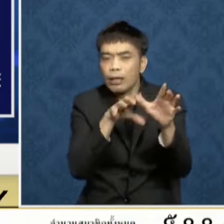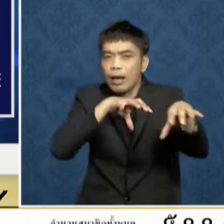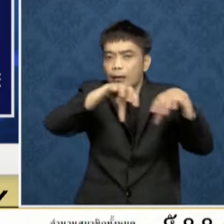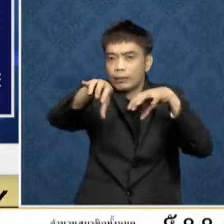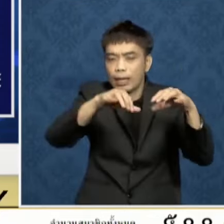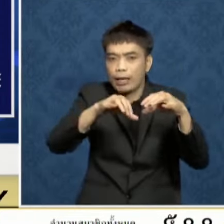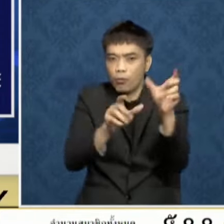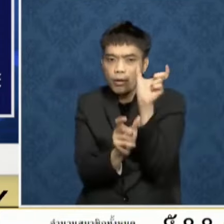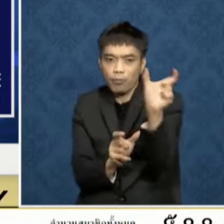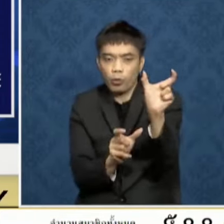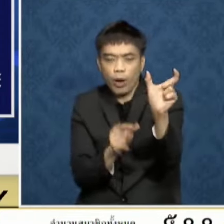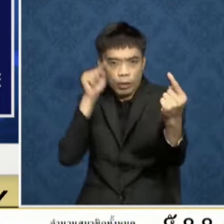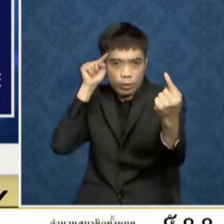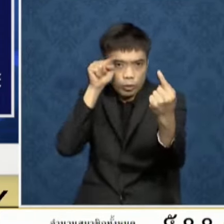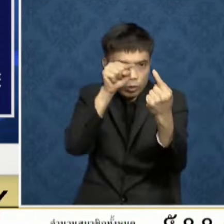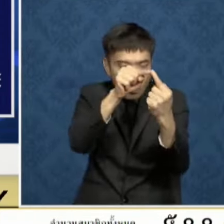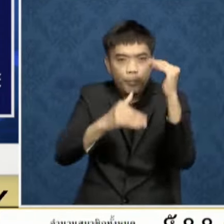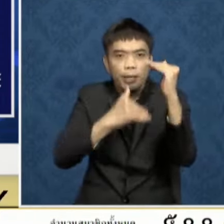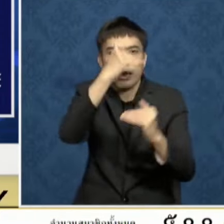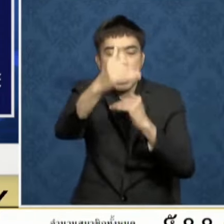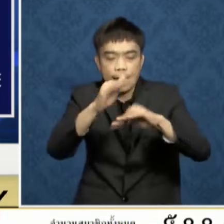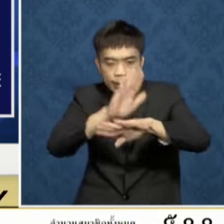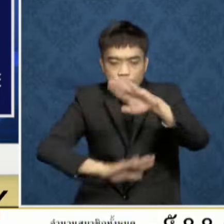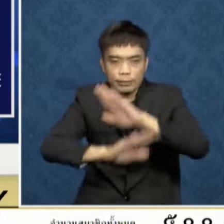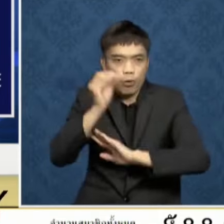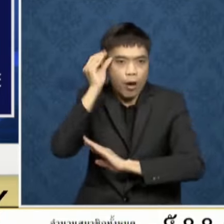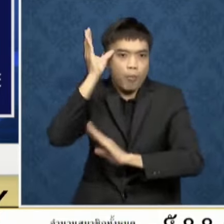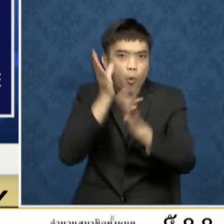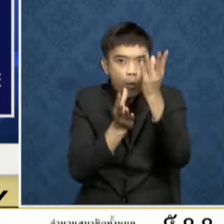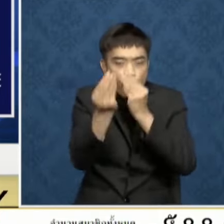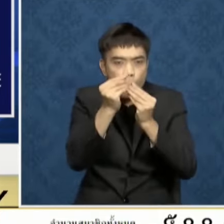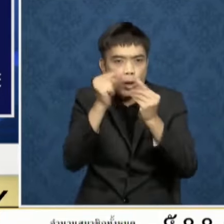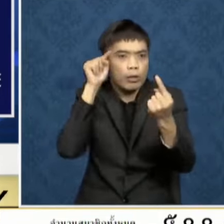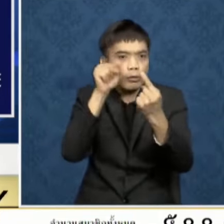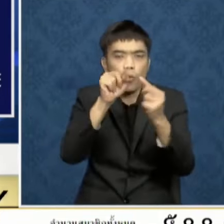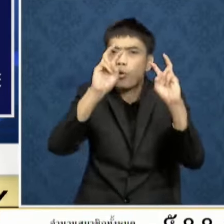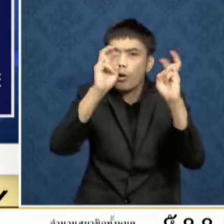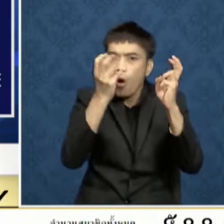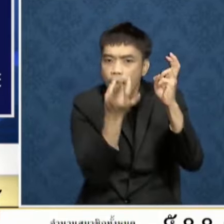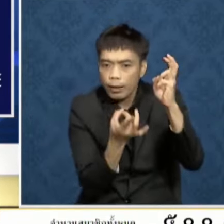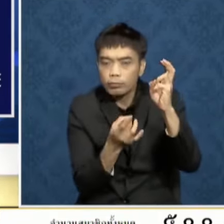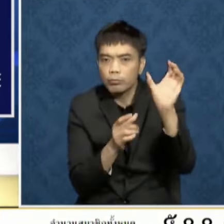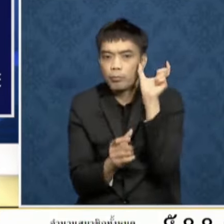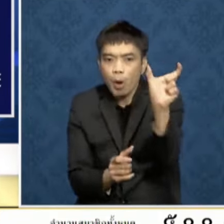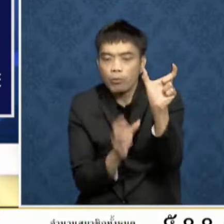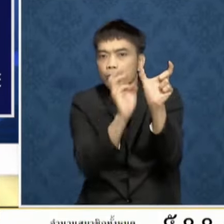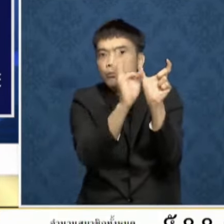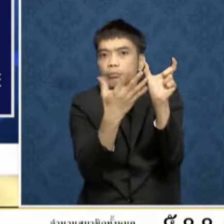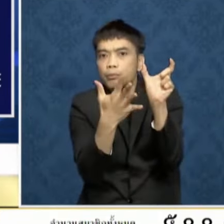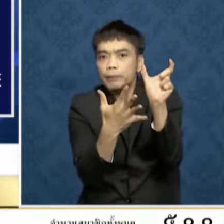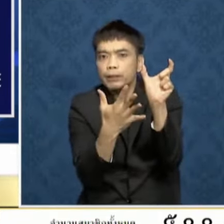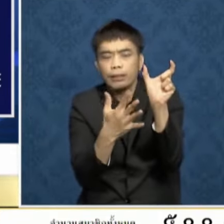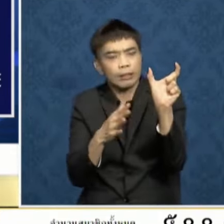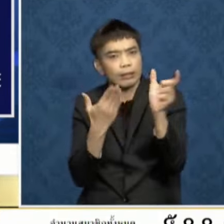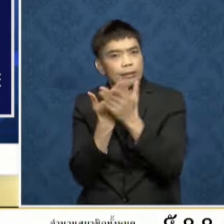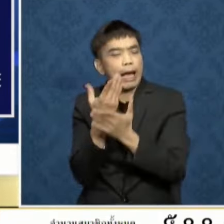ที่ไม่ระบุว่าเป็นด้านใดเนี่ยจะถูกพัฒนานาไปทักษะด้านใดภาคไหนอุตสาหกรรมเป้าหมายไหนเพื่อไม่ให้หลงทิศหลง